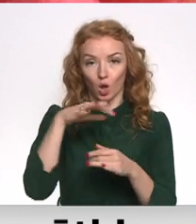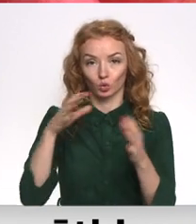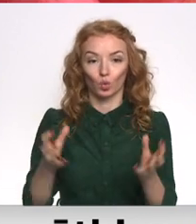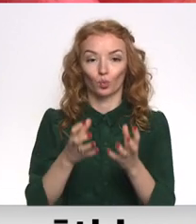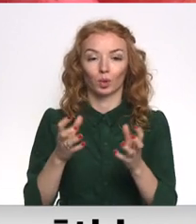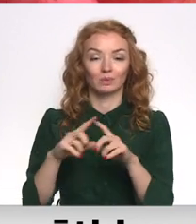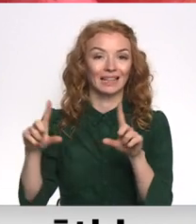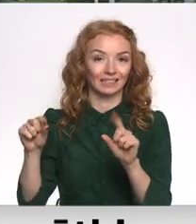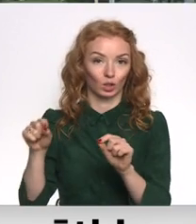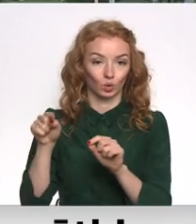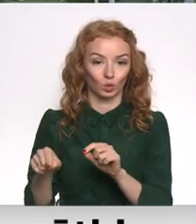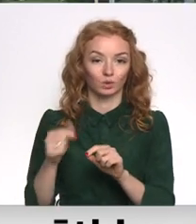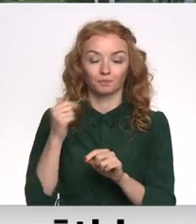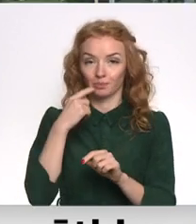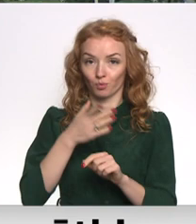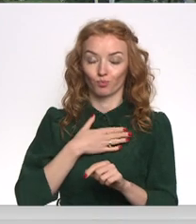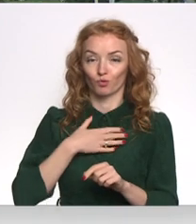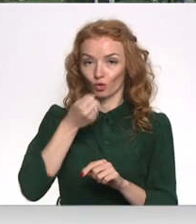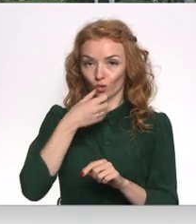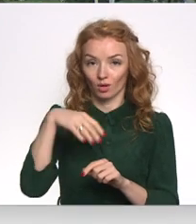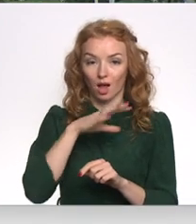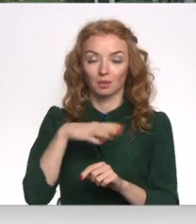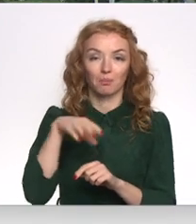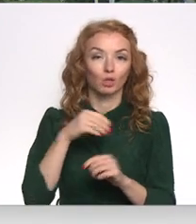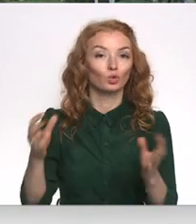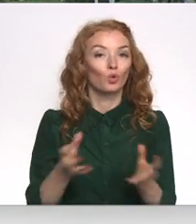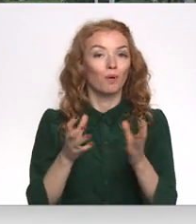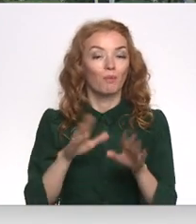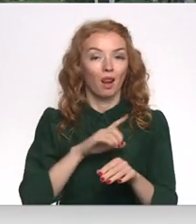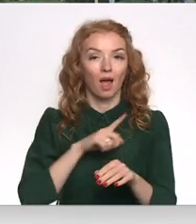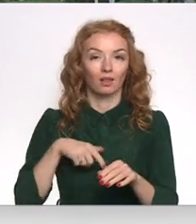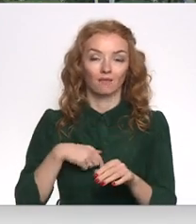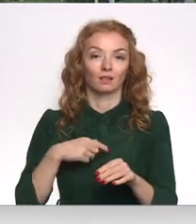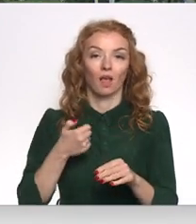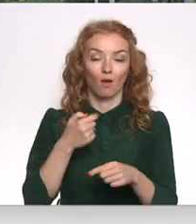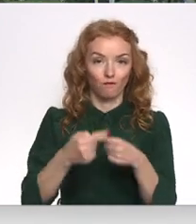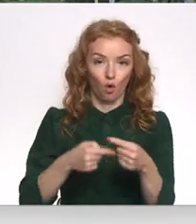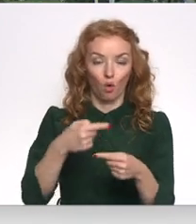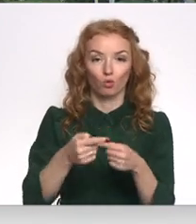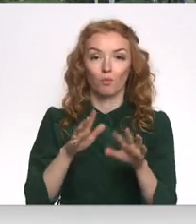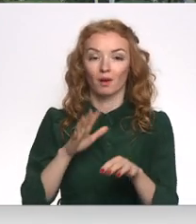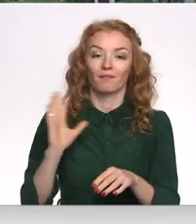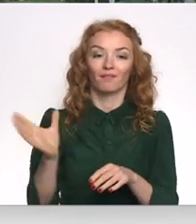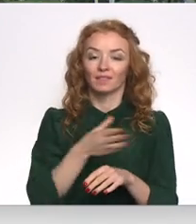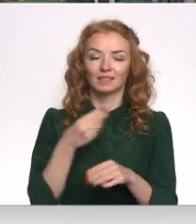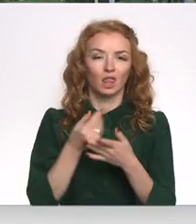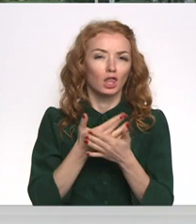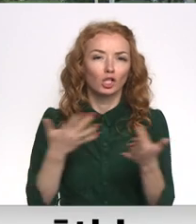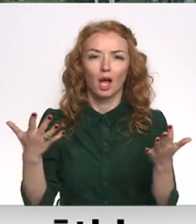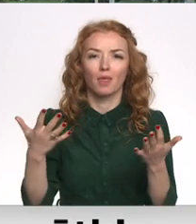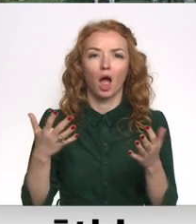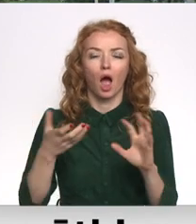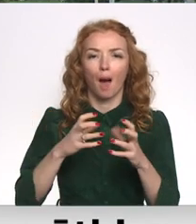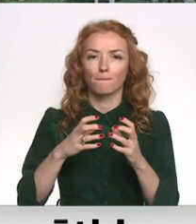Dārzkopības institūts. Mūsu dārzā mēs rūpējamies par Latvijas genofondu. Tas nozīmē par visām visdažādākajām